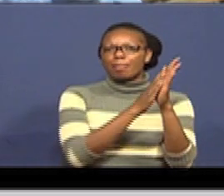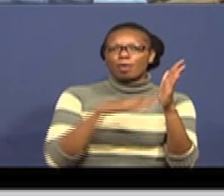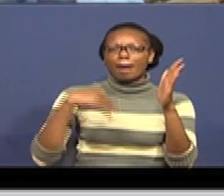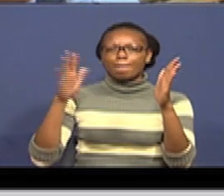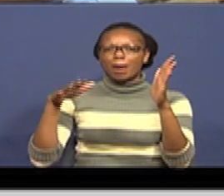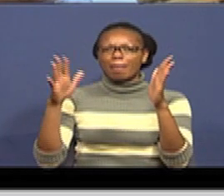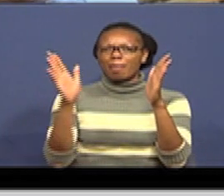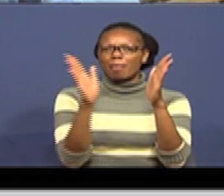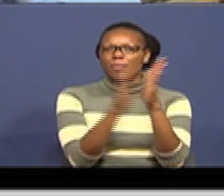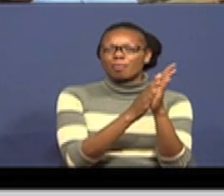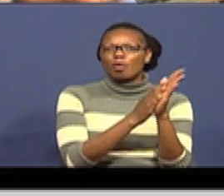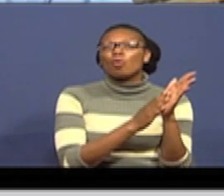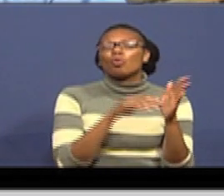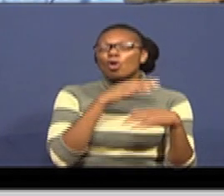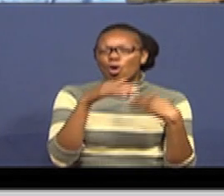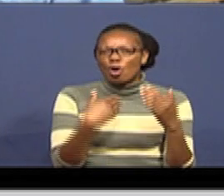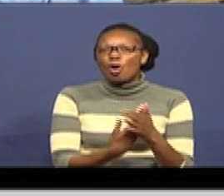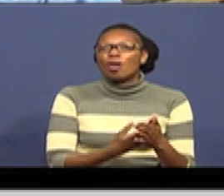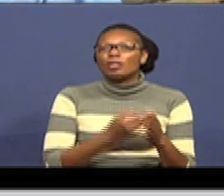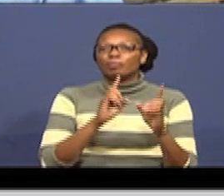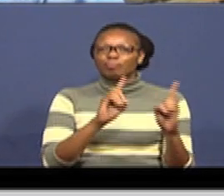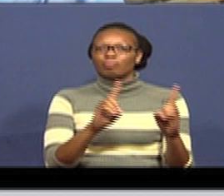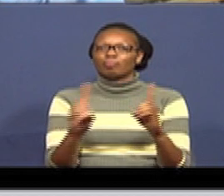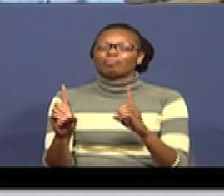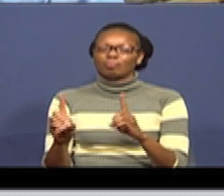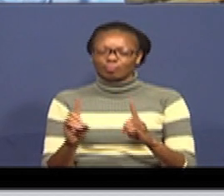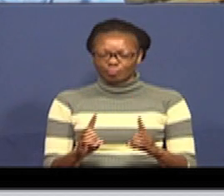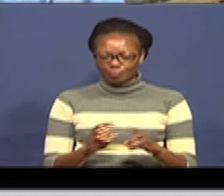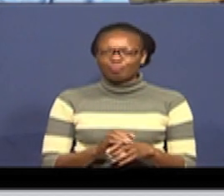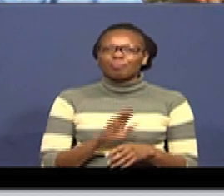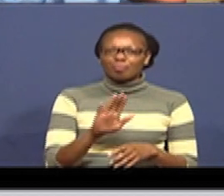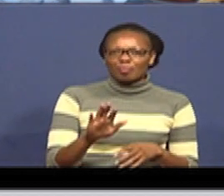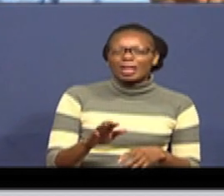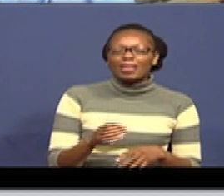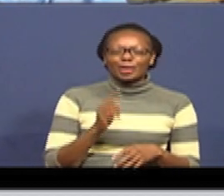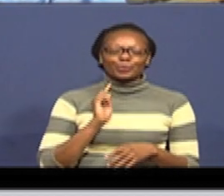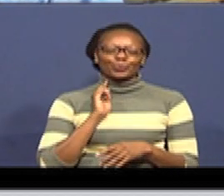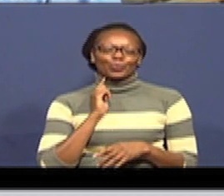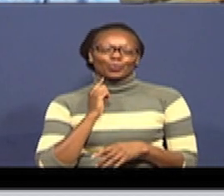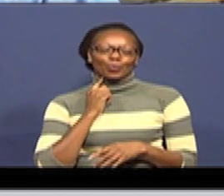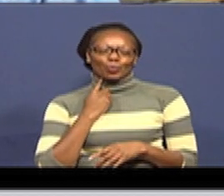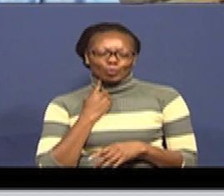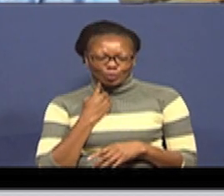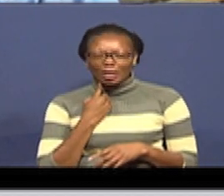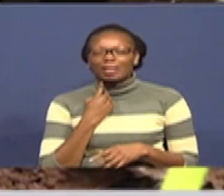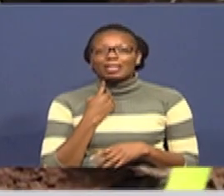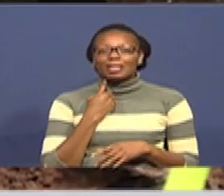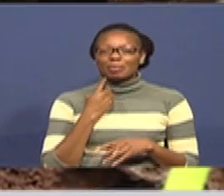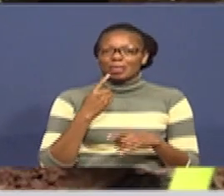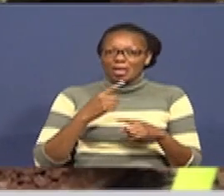na ziko they are sticky. Ziko na glue ambazo huwa zinafanya zinashika adults zile ambazo zinataga